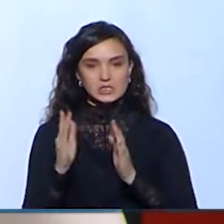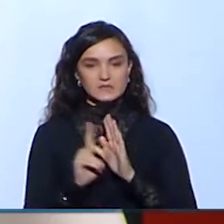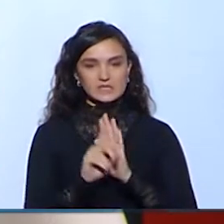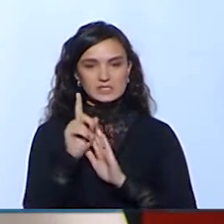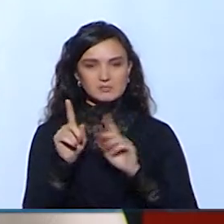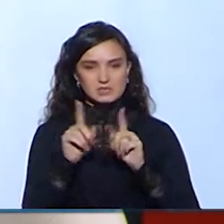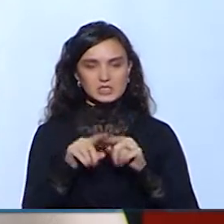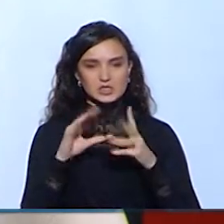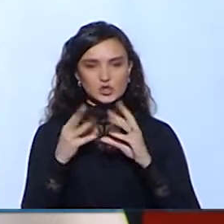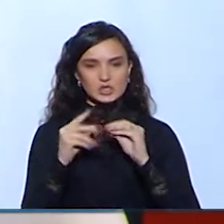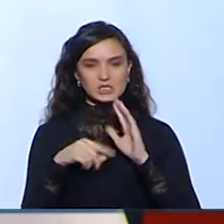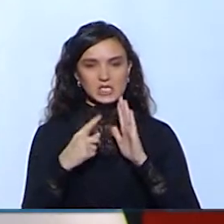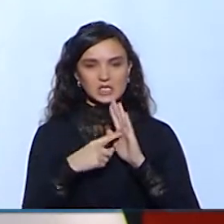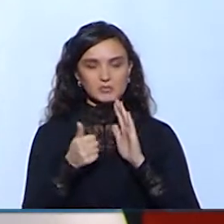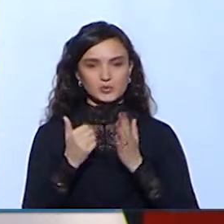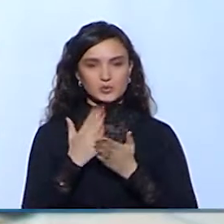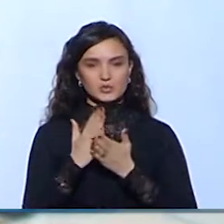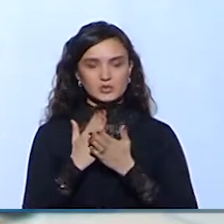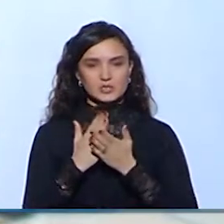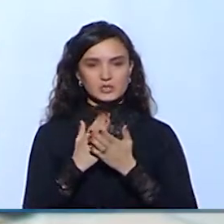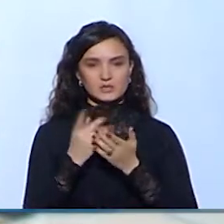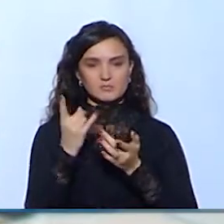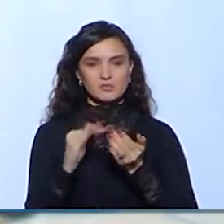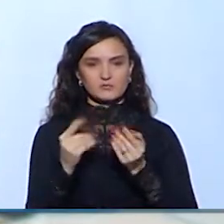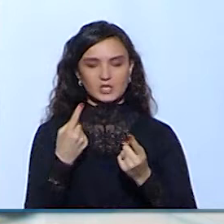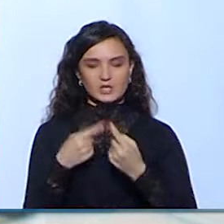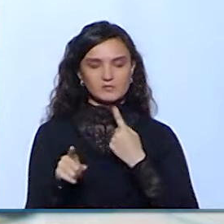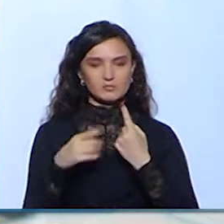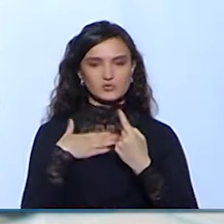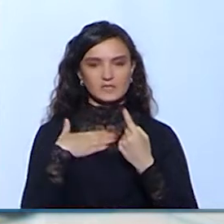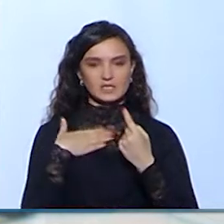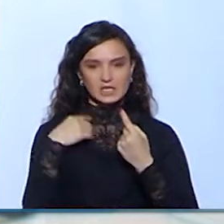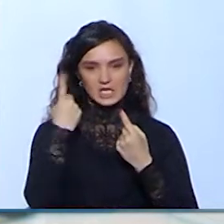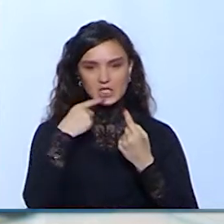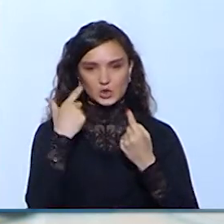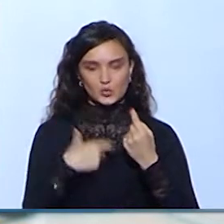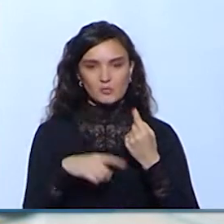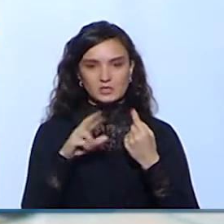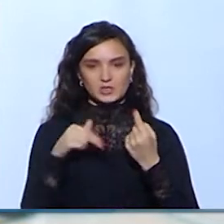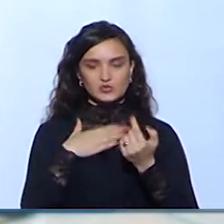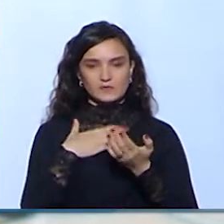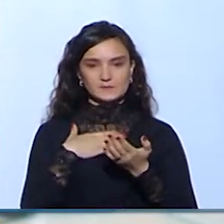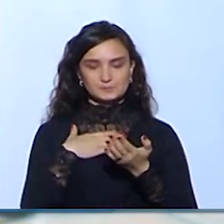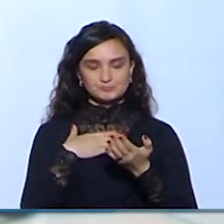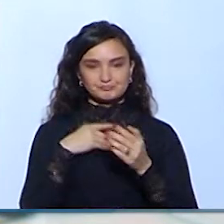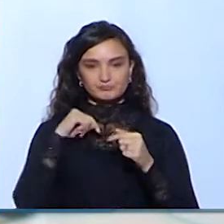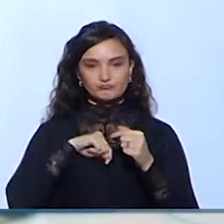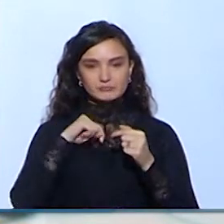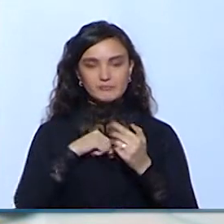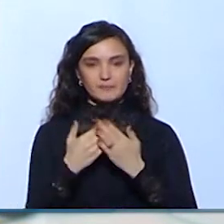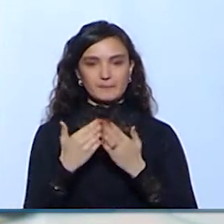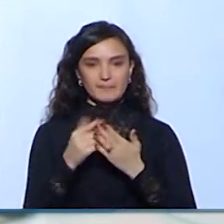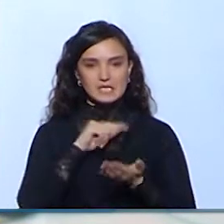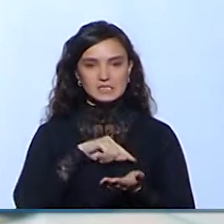ვიწყებთ ისეთი ზოგადი საკითხებით, როგორიც არის, რომ ერთმანეთგან განვასხვაოთ ჩვენი გარეგნობა და ჩვენი, ვთქვათ, შინაგანი,